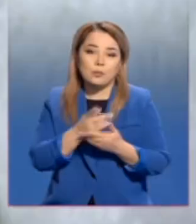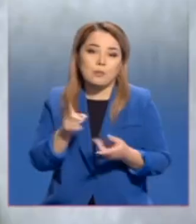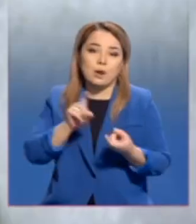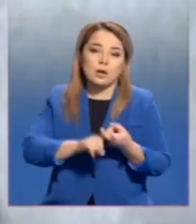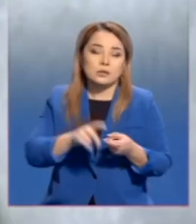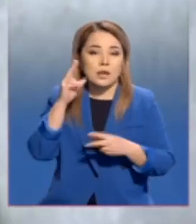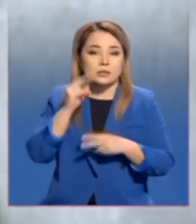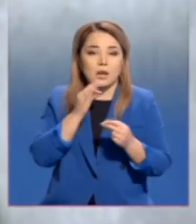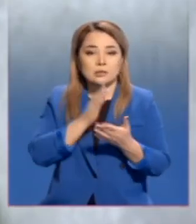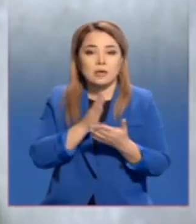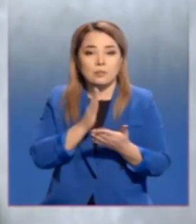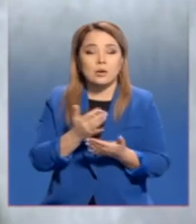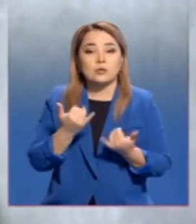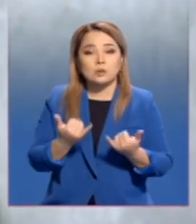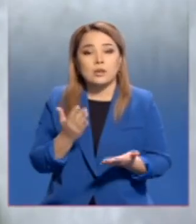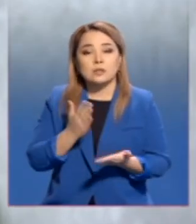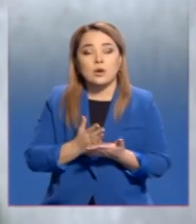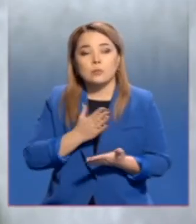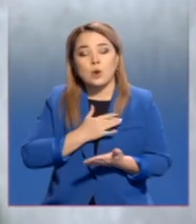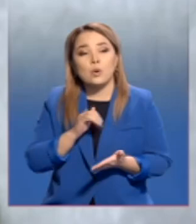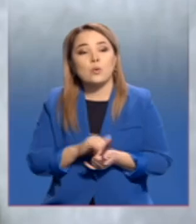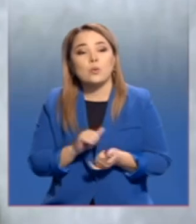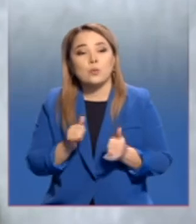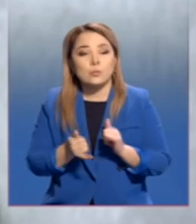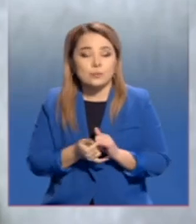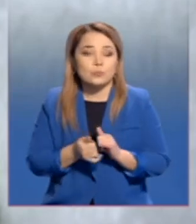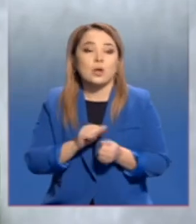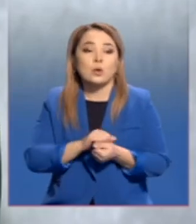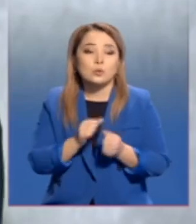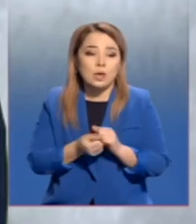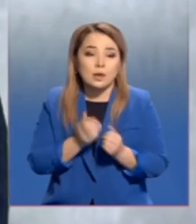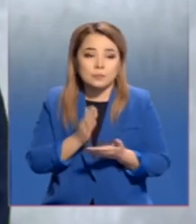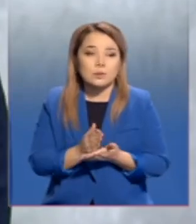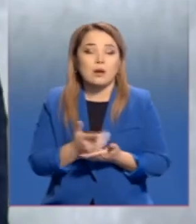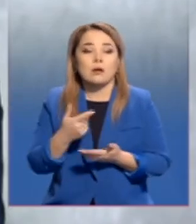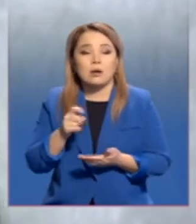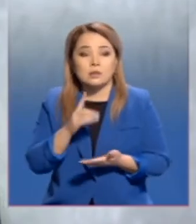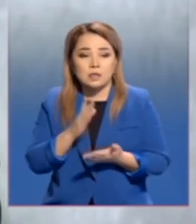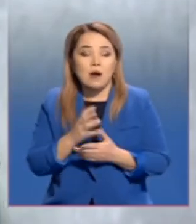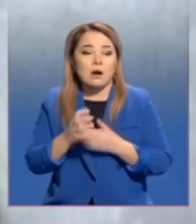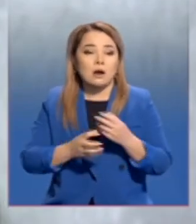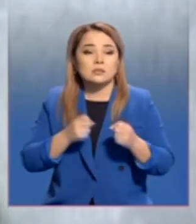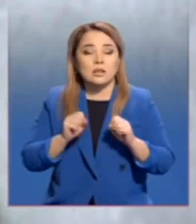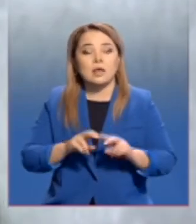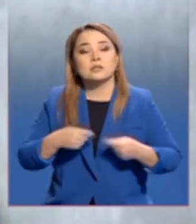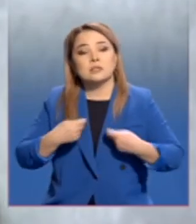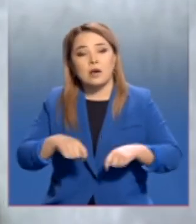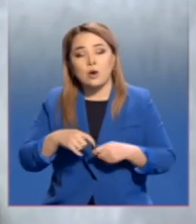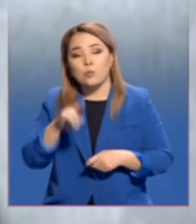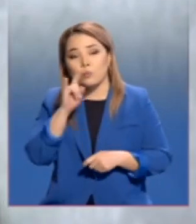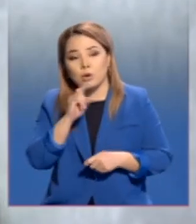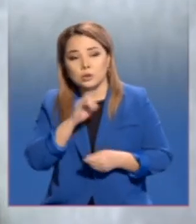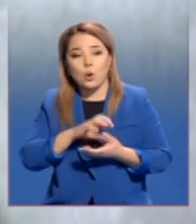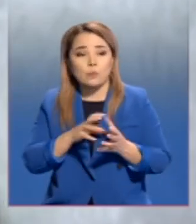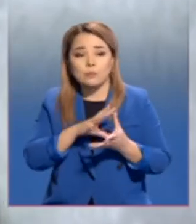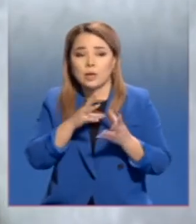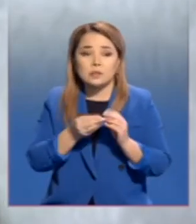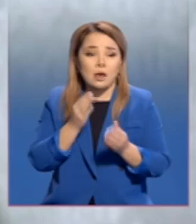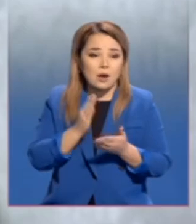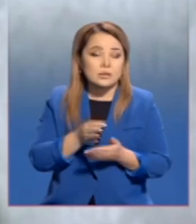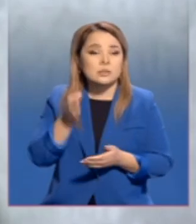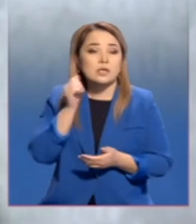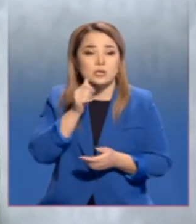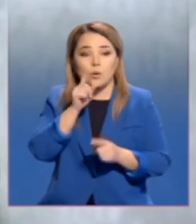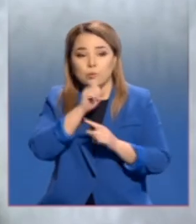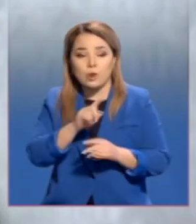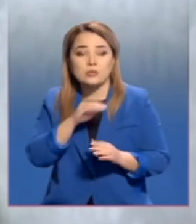есептейді. Сегодня у нас есть нефть, уголь, газ. Бүгін бізде халықаралық нарыққа сатылатын мұнай да, газ да, көмір де бар, бірақ олар ертең